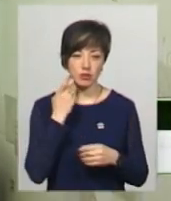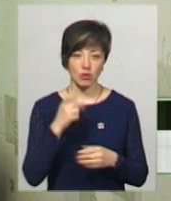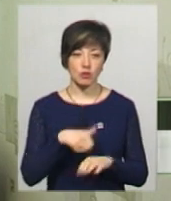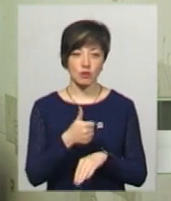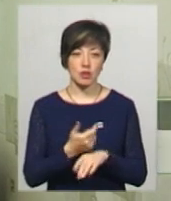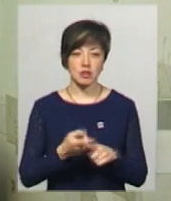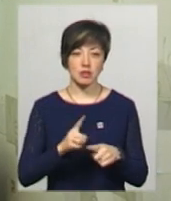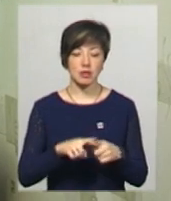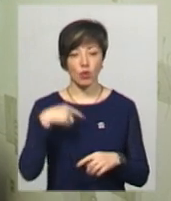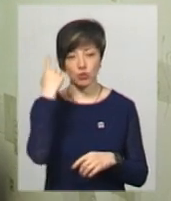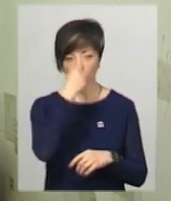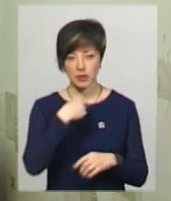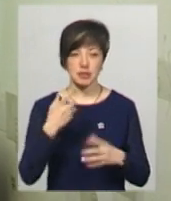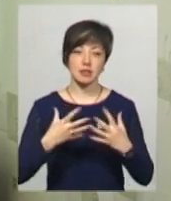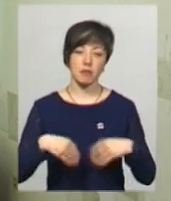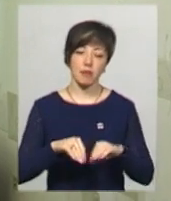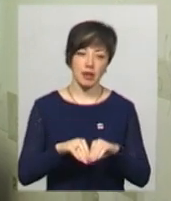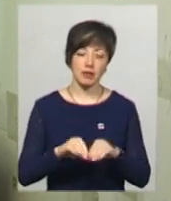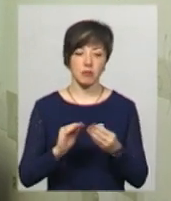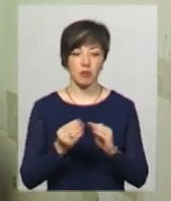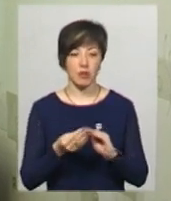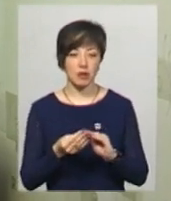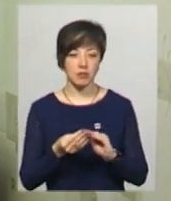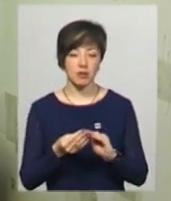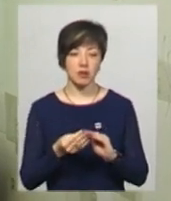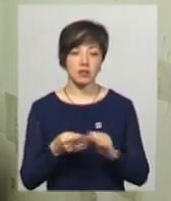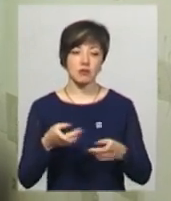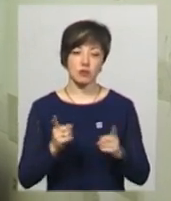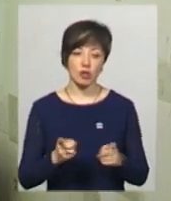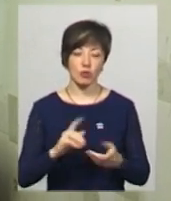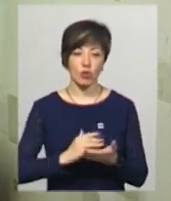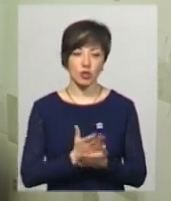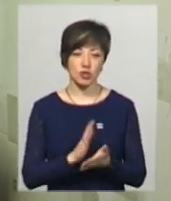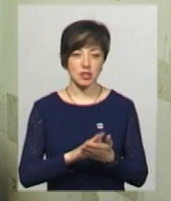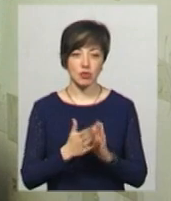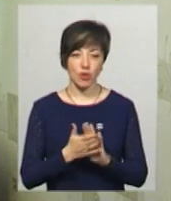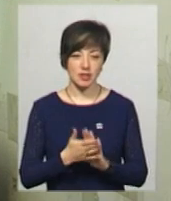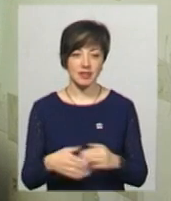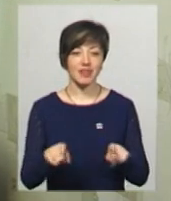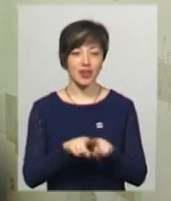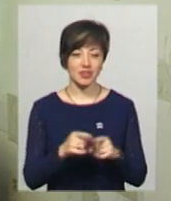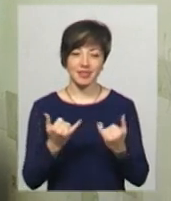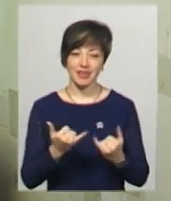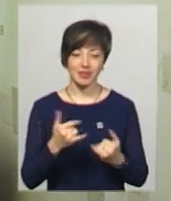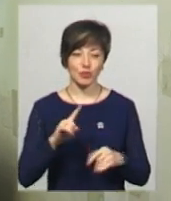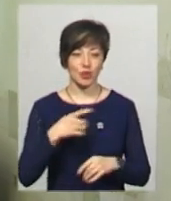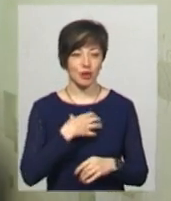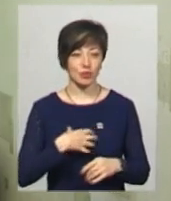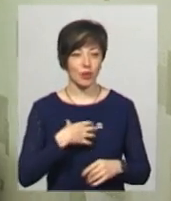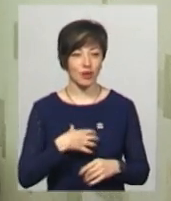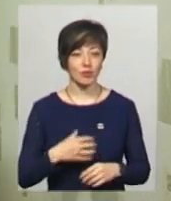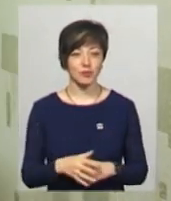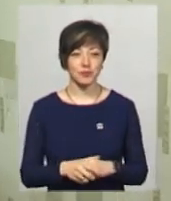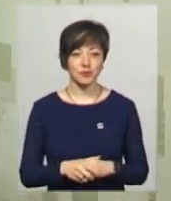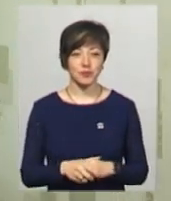В основному це особисті, сімейні проблеми, звичайна політична ситуація, це зараз дуже актуально,